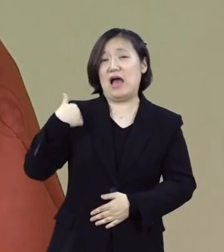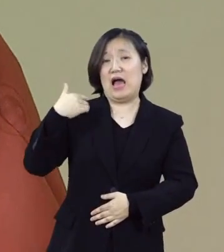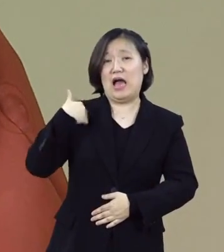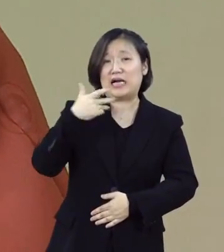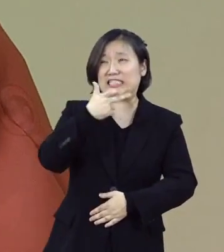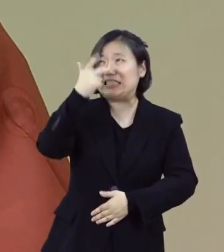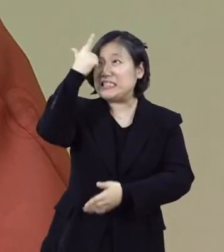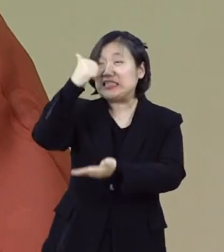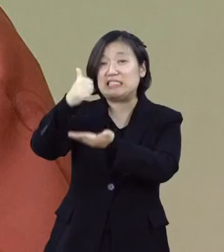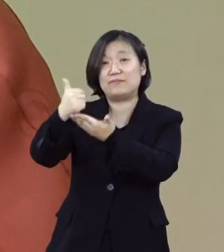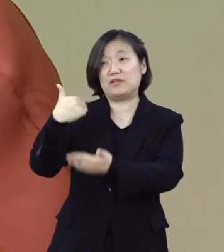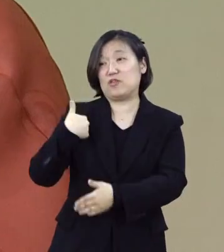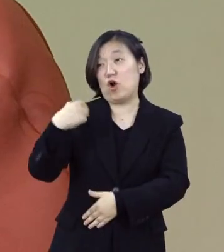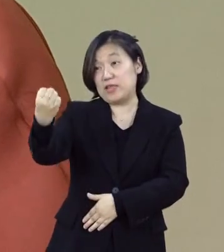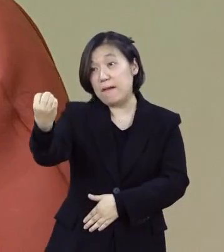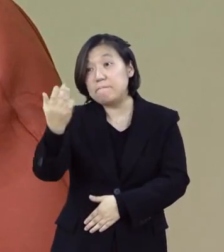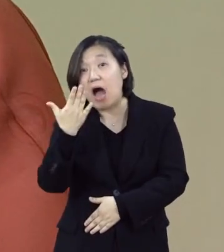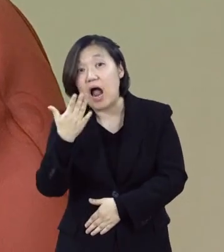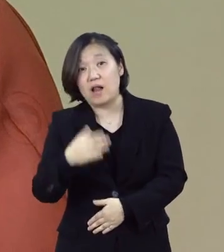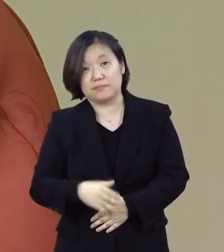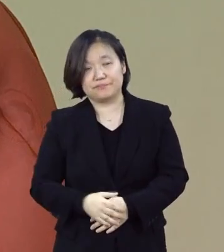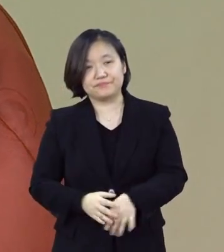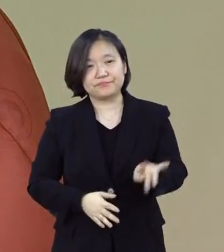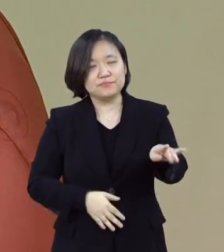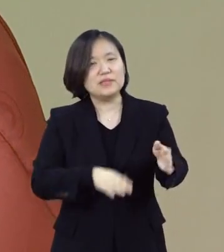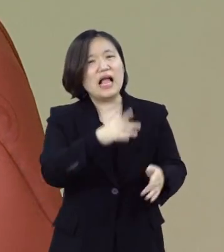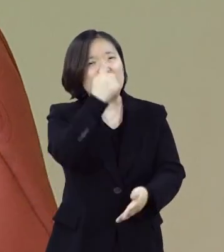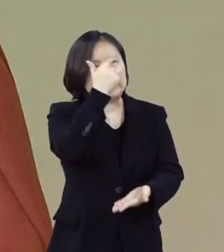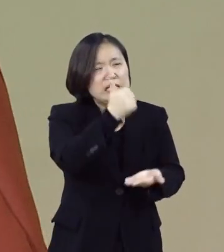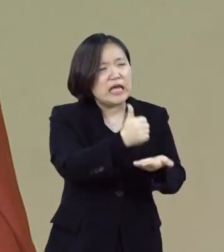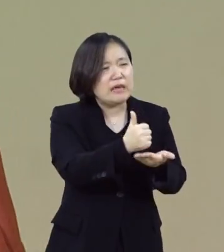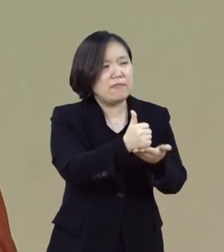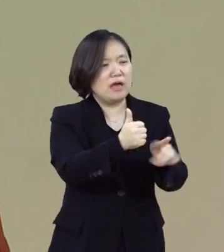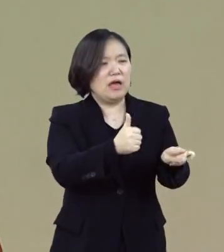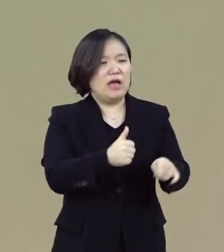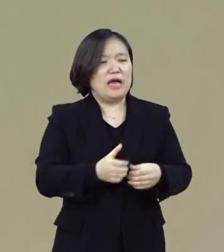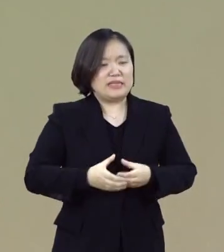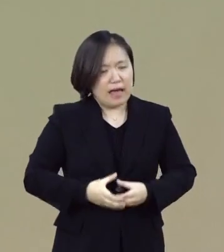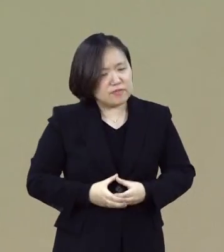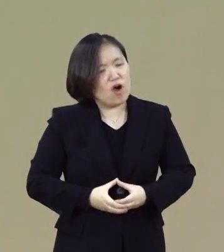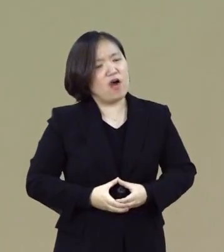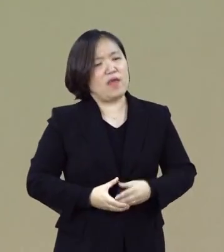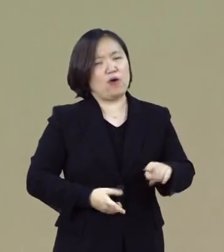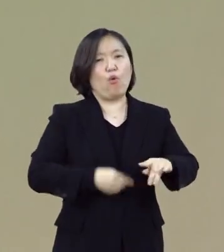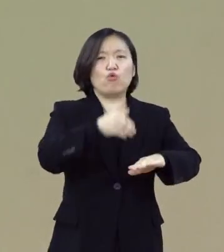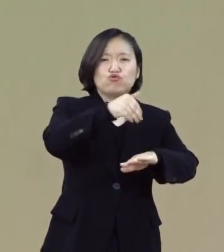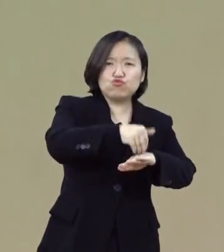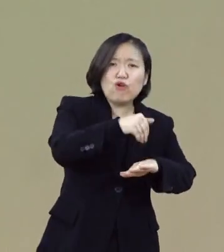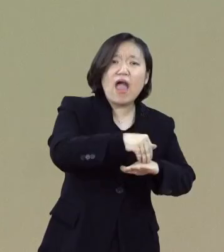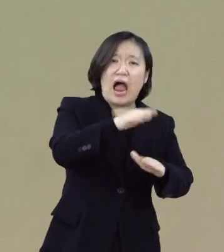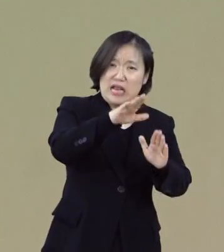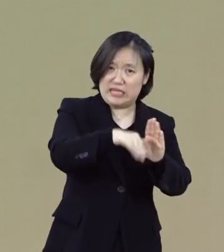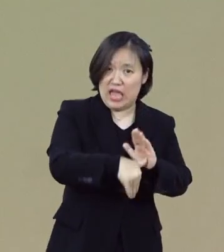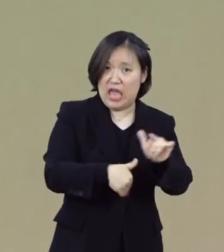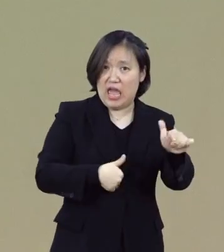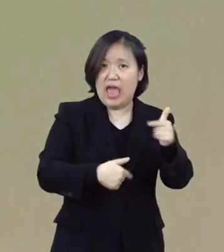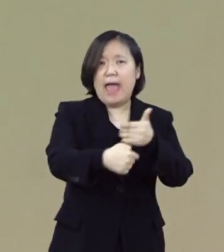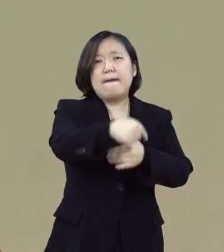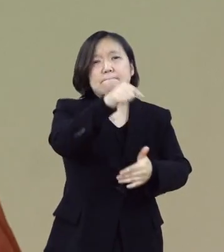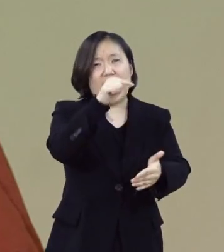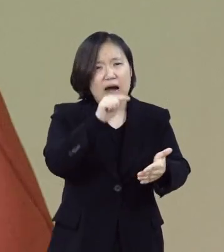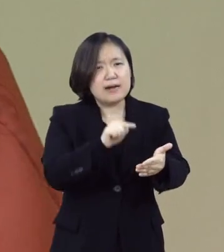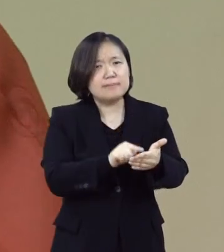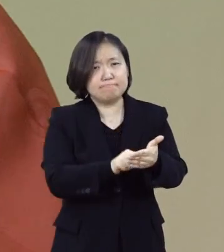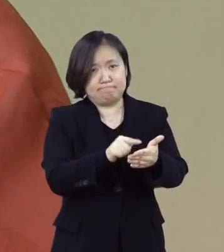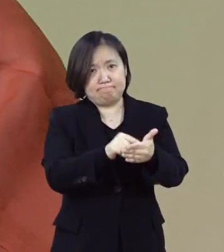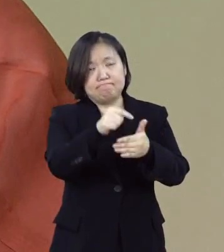스님들이 광우 스님, 참선하고 수행할 때는 마음의 에너지를, 한 번 마음을